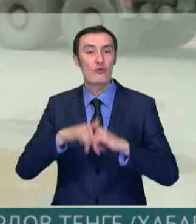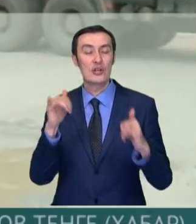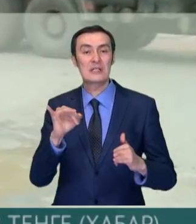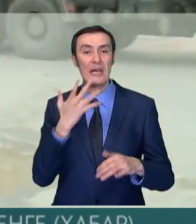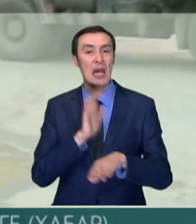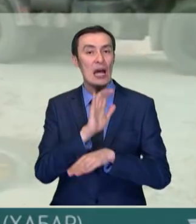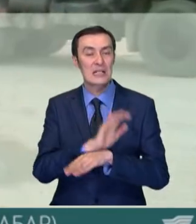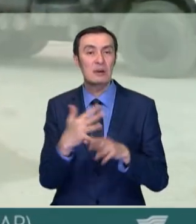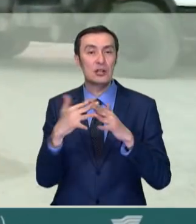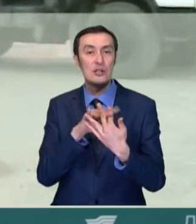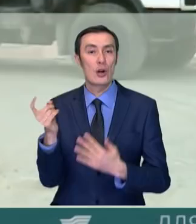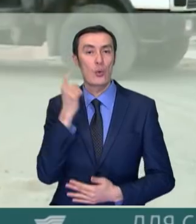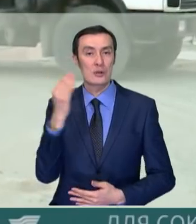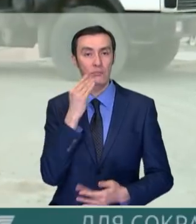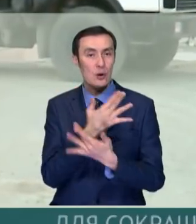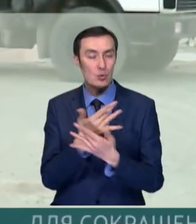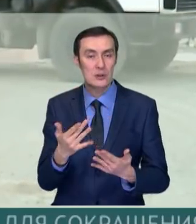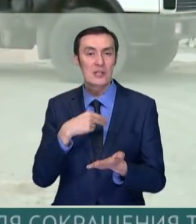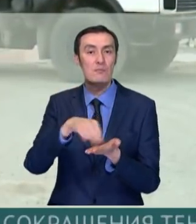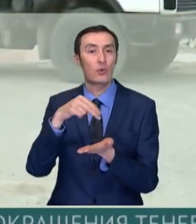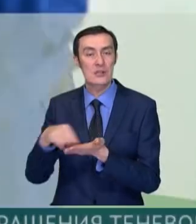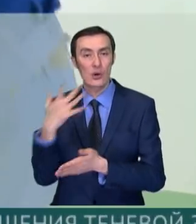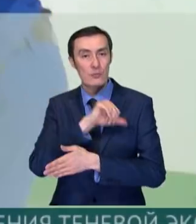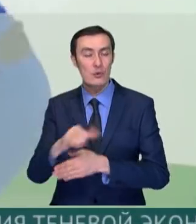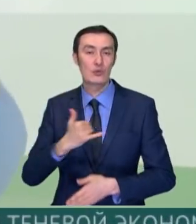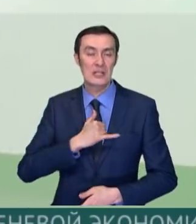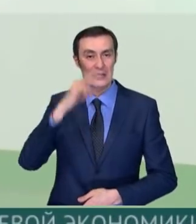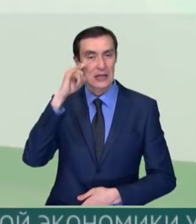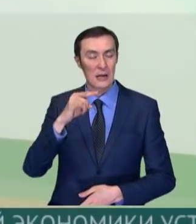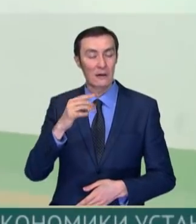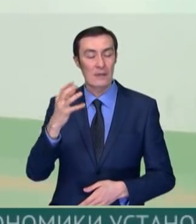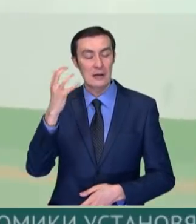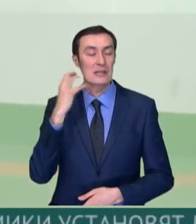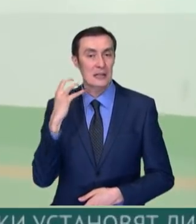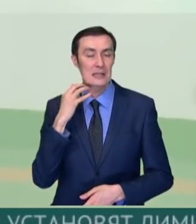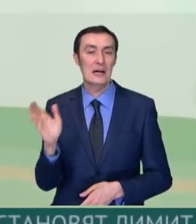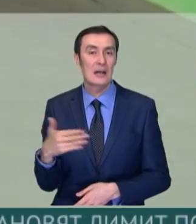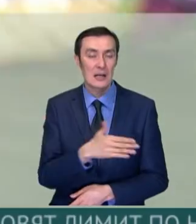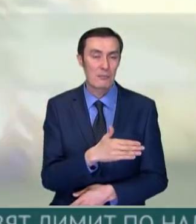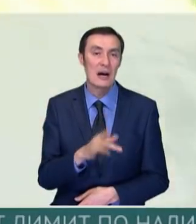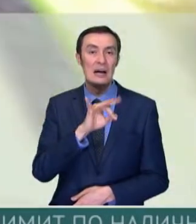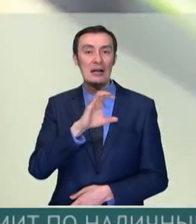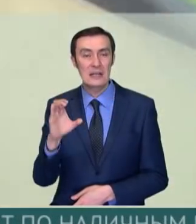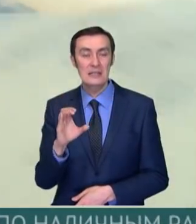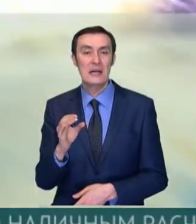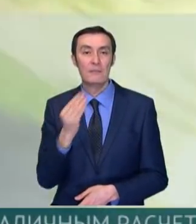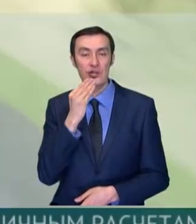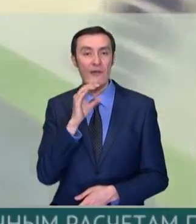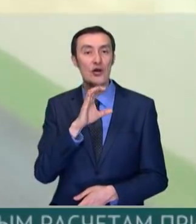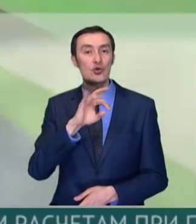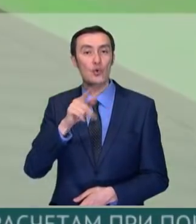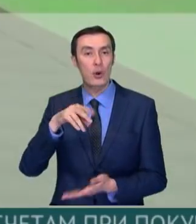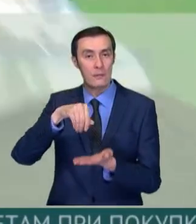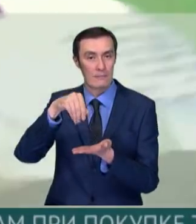году экспорт сельхозпродукции. Спросом за рубежом пользуются казалардинский рис, рыба, сафлоровое масло, пищевая соль.